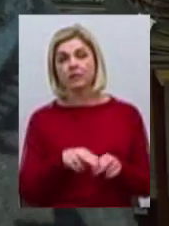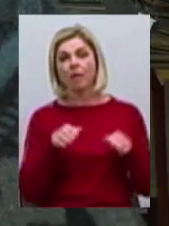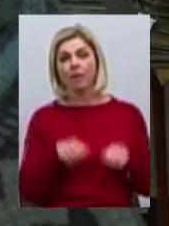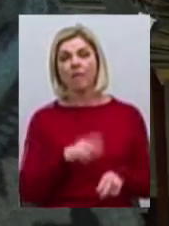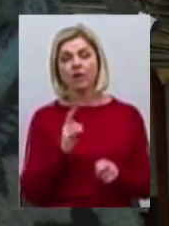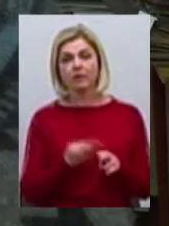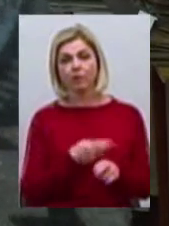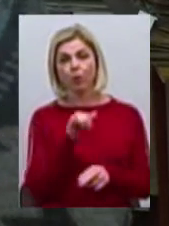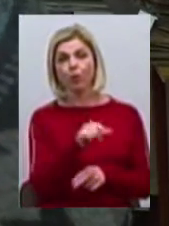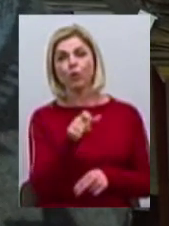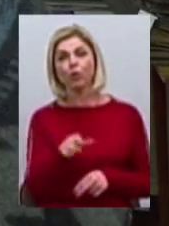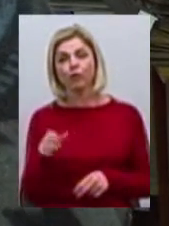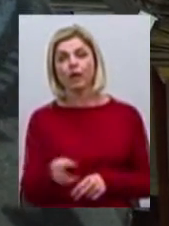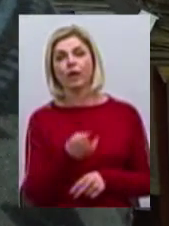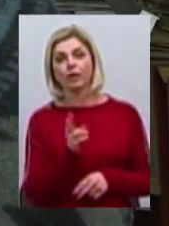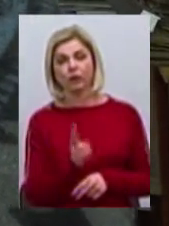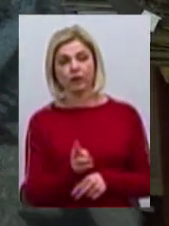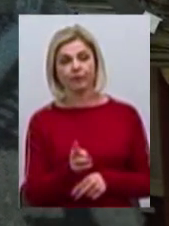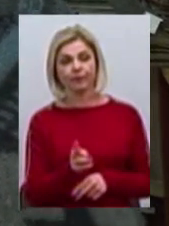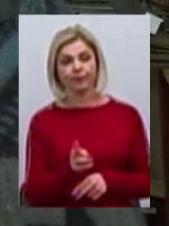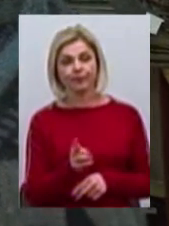людей, які